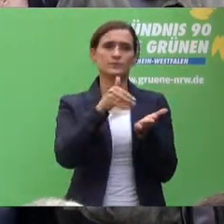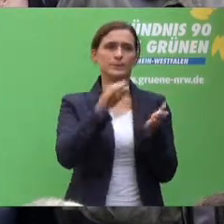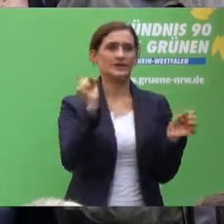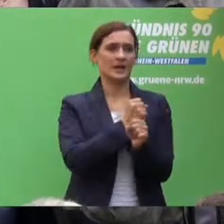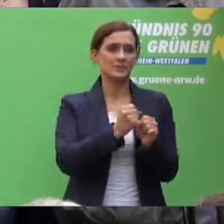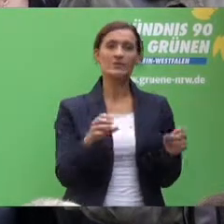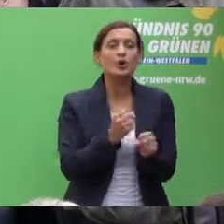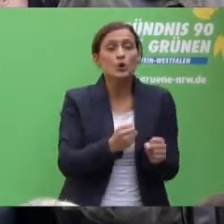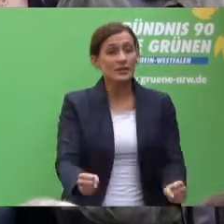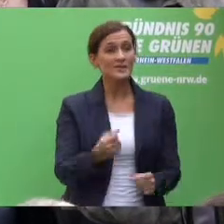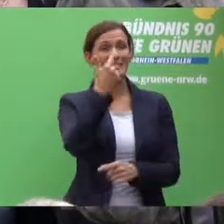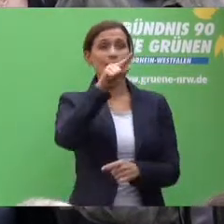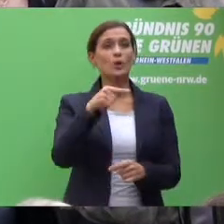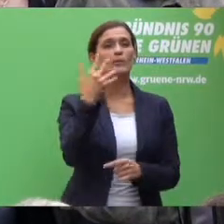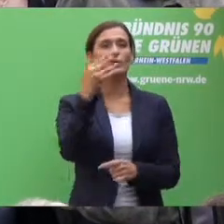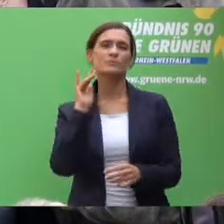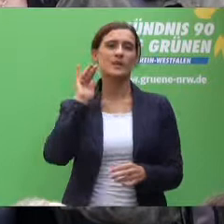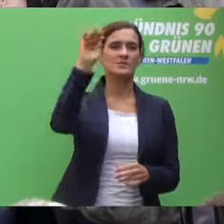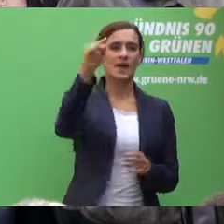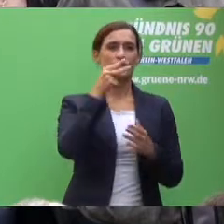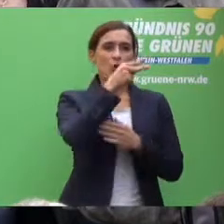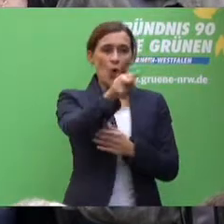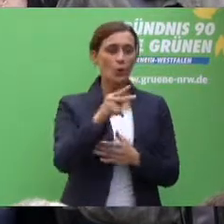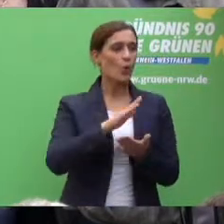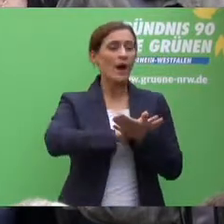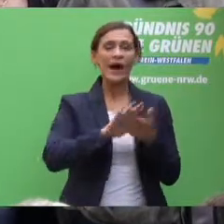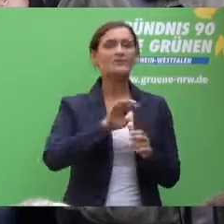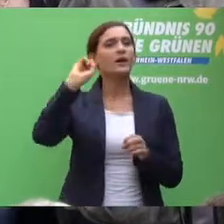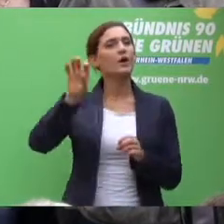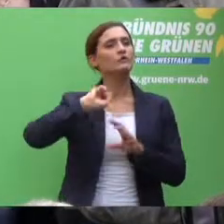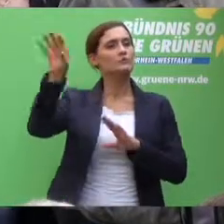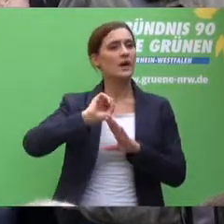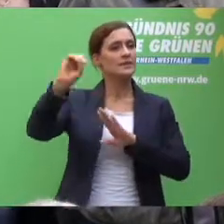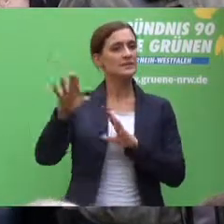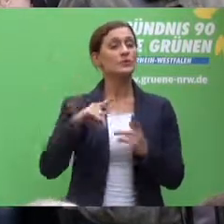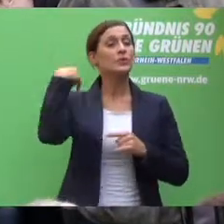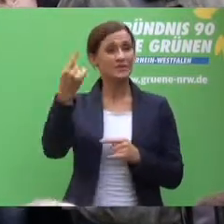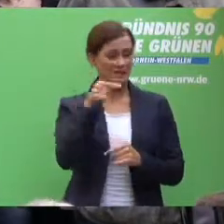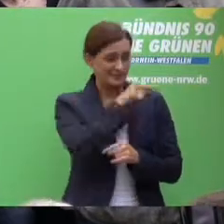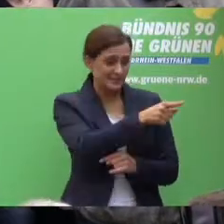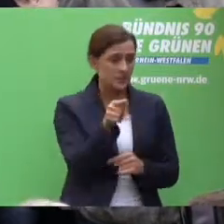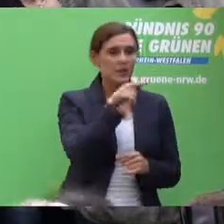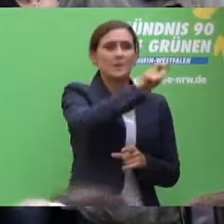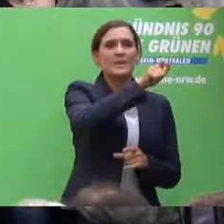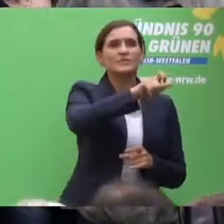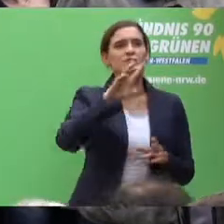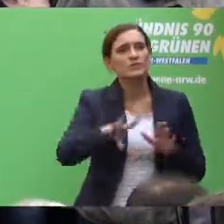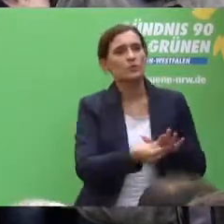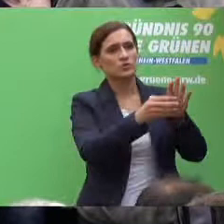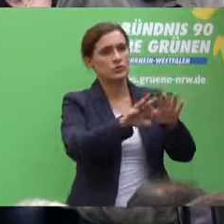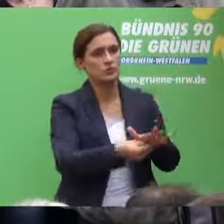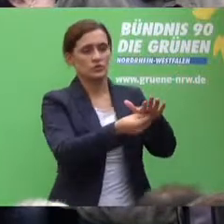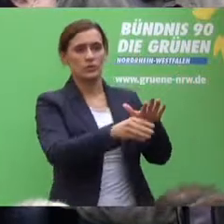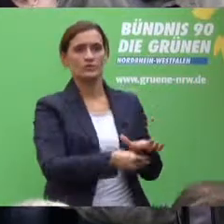können nicht 2,5 Milliarden Euro einfach aus dem Fenster tun, um diese Menschen aufzustocken auf